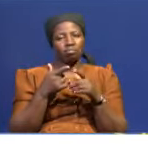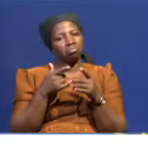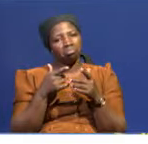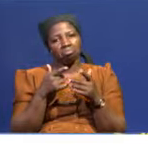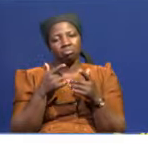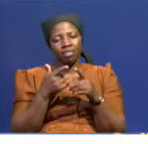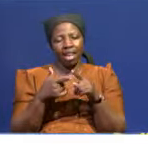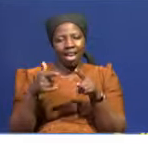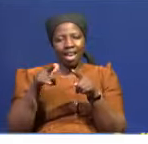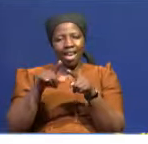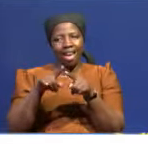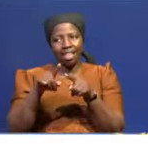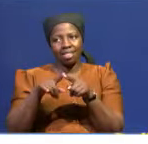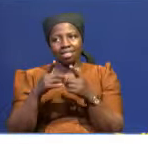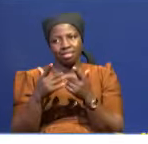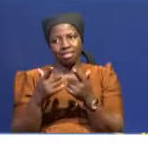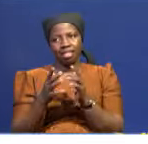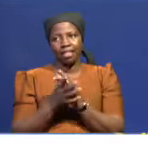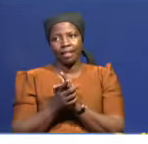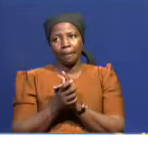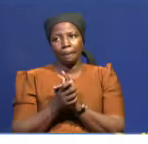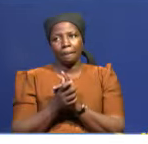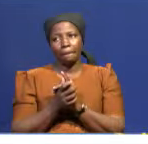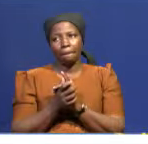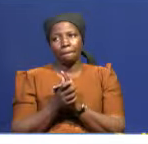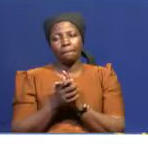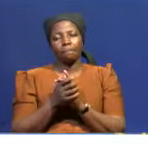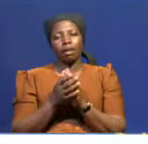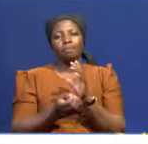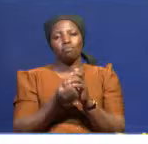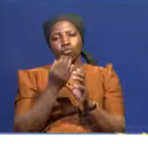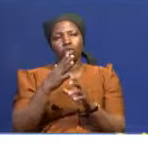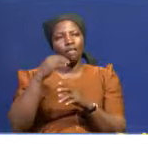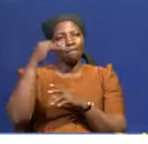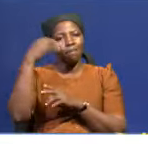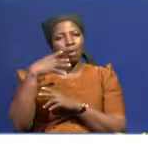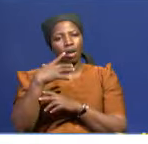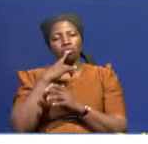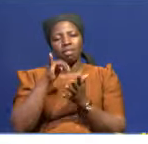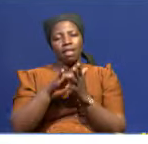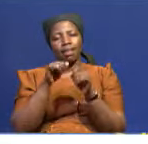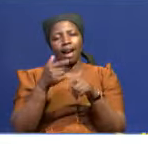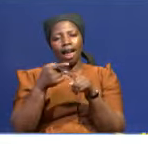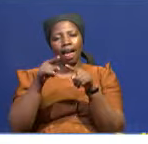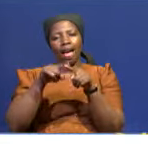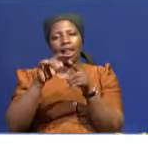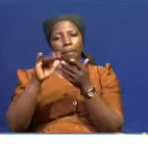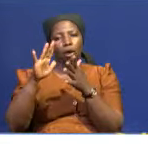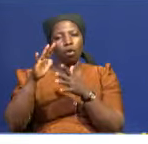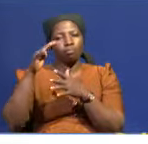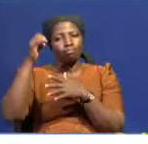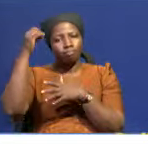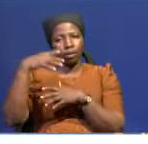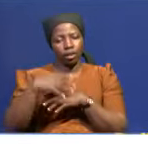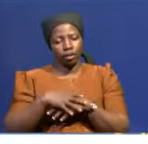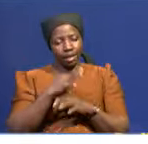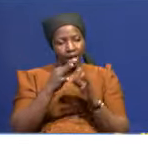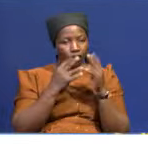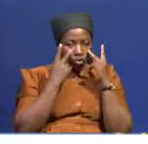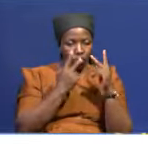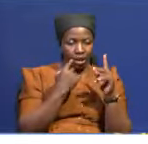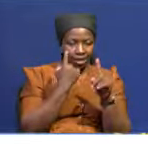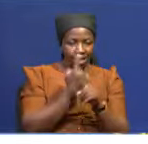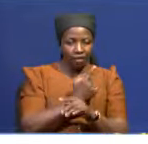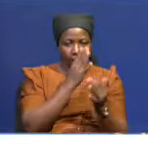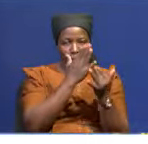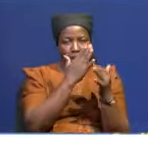time we start saying we need more of IPPs. Because when we look at this, the difference between our total generation,